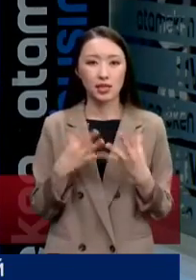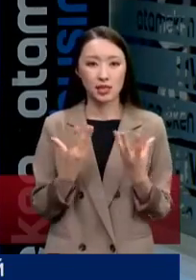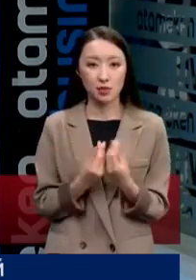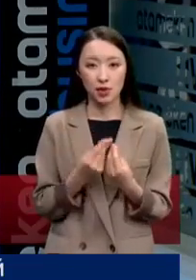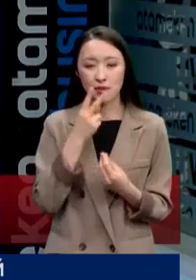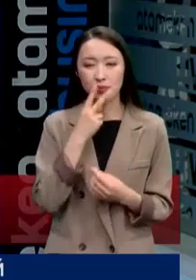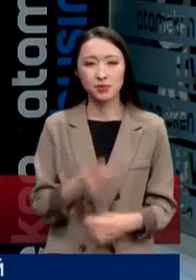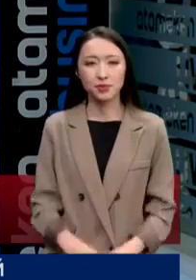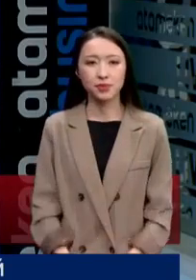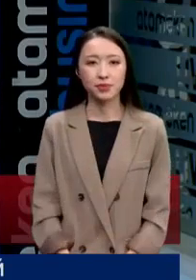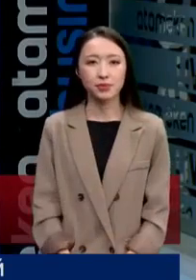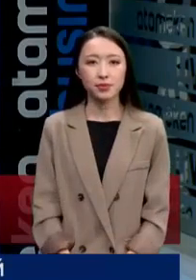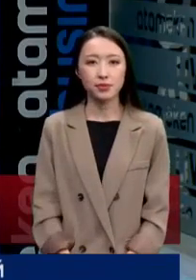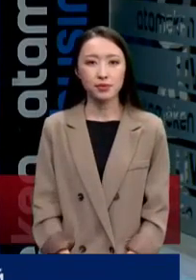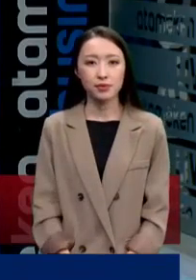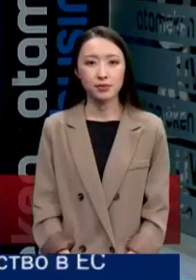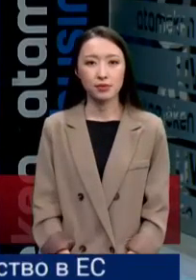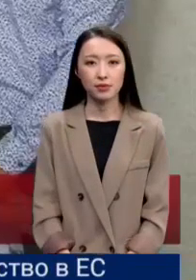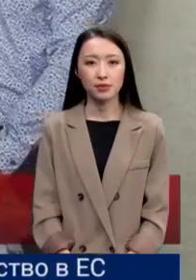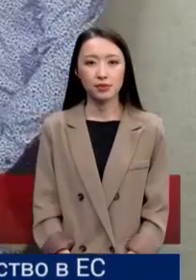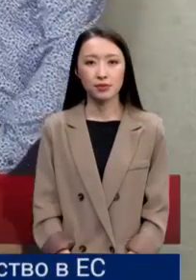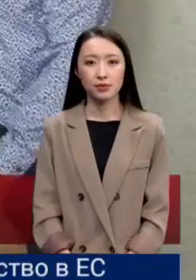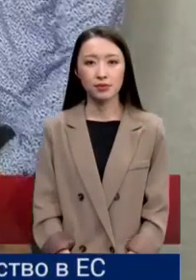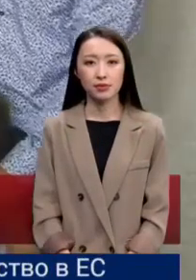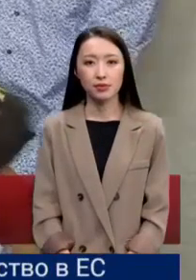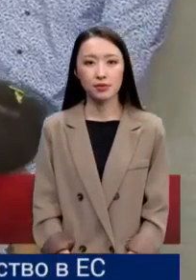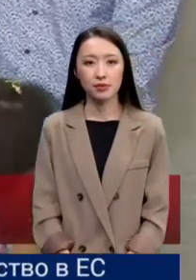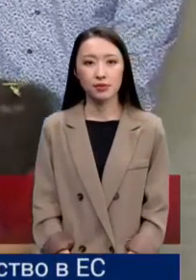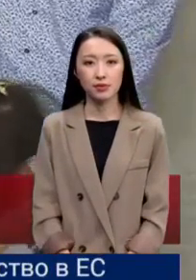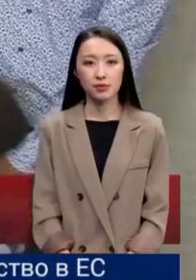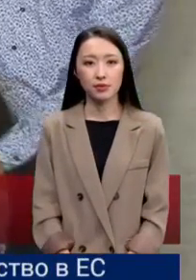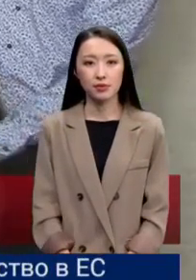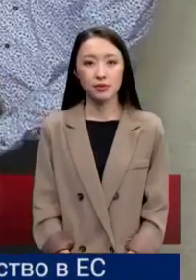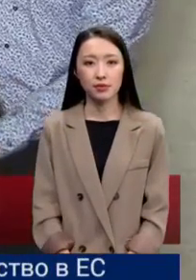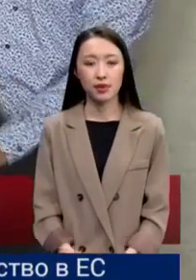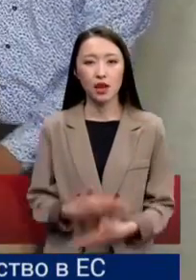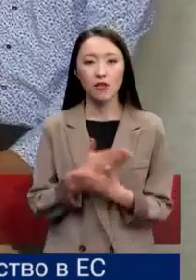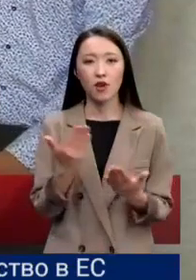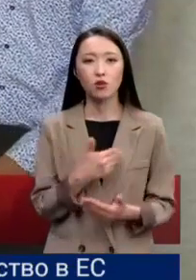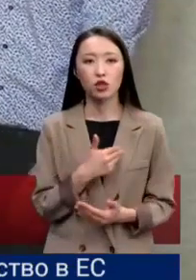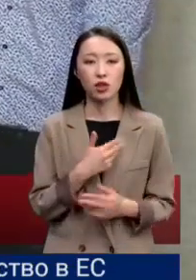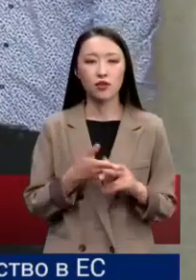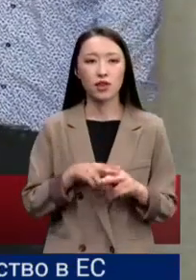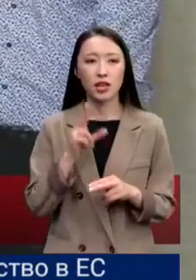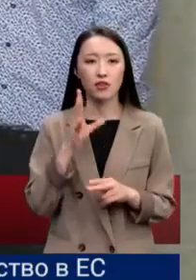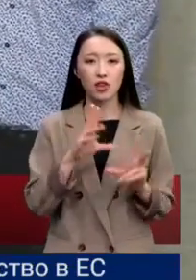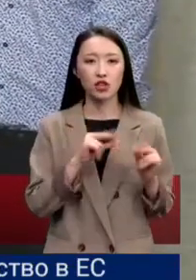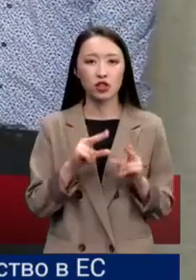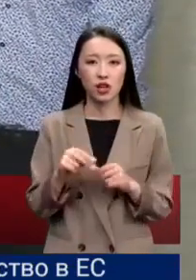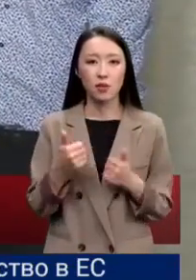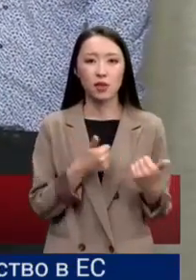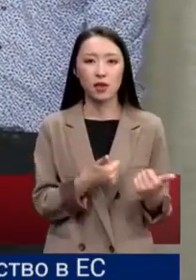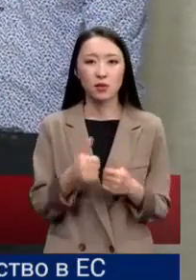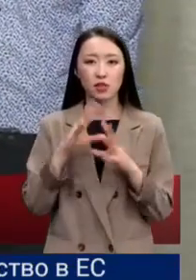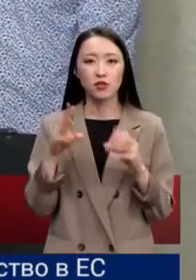Все подробности в материале наших корреспондентов. Вам желаю в этой квартире счастья, благополучия,